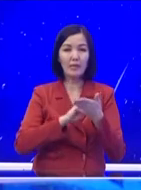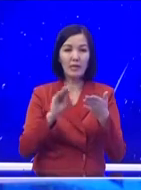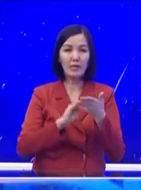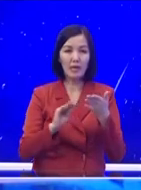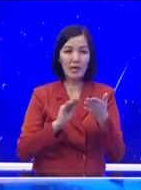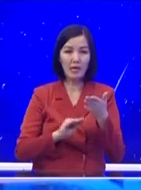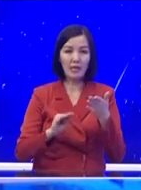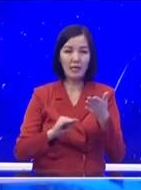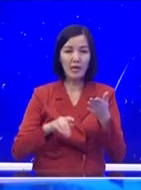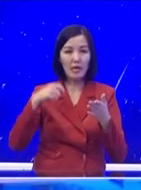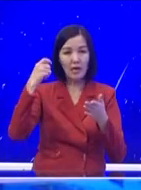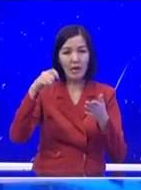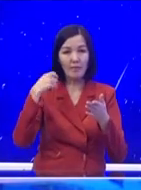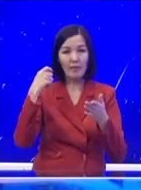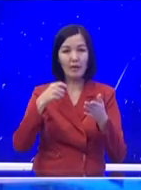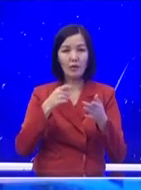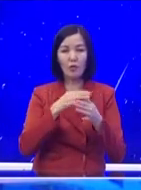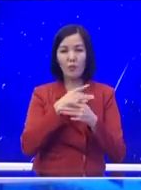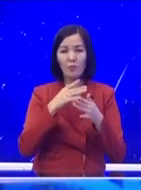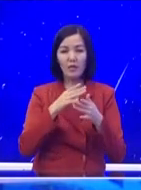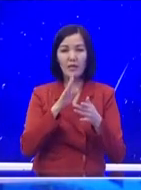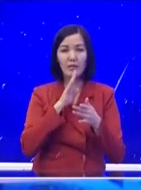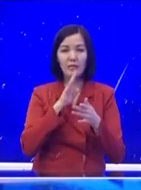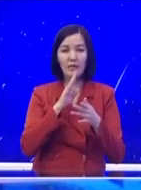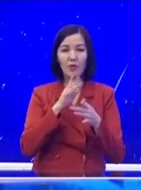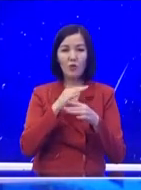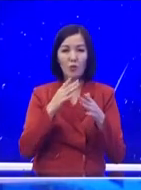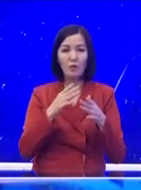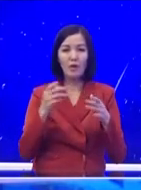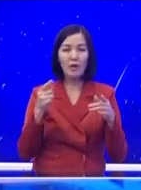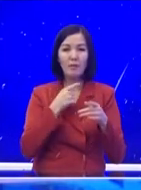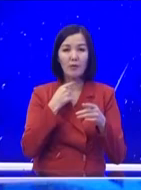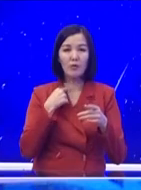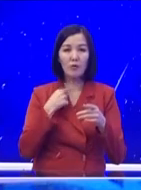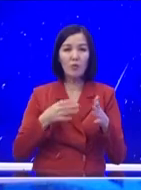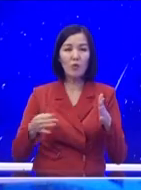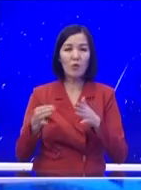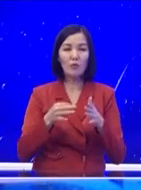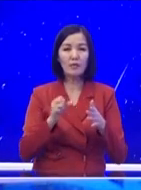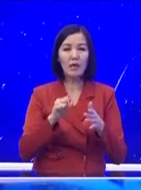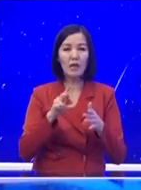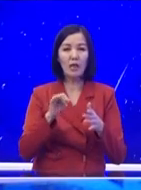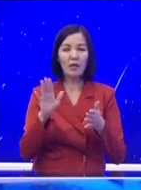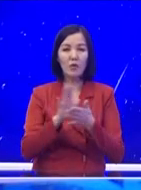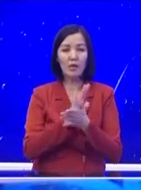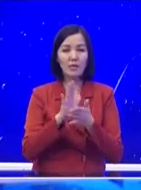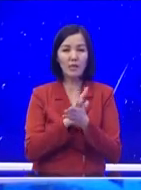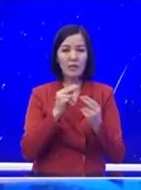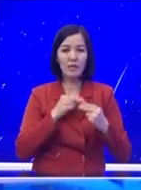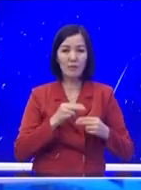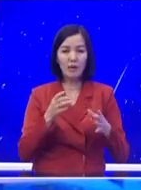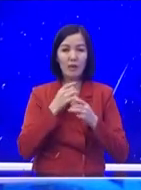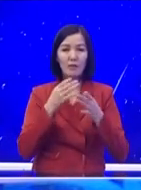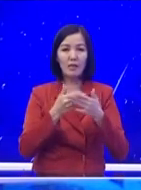қалам қағазын сергетіп жүрген нәзік жандылар қаншама. Бір тобы Талдықорғандағы облыстық Алатау газетінде еңбек етеді.